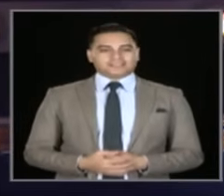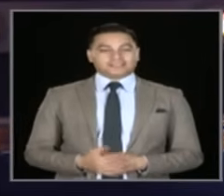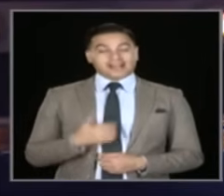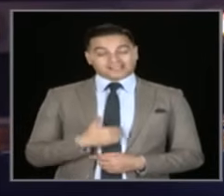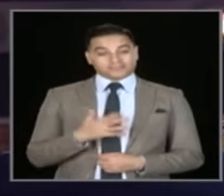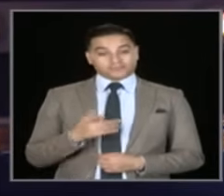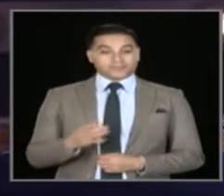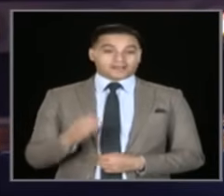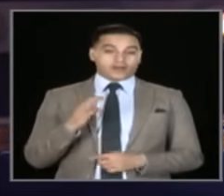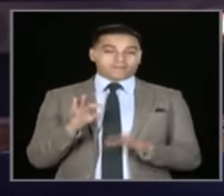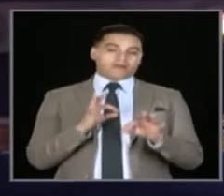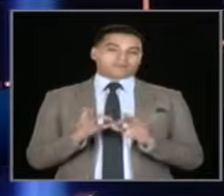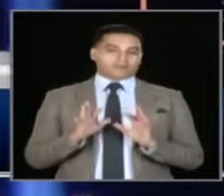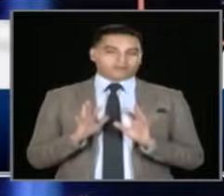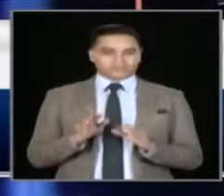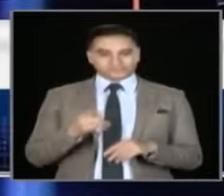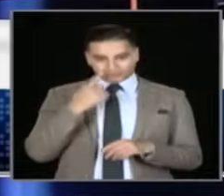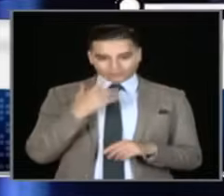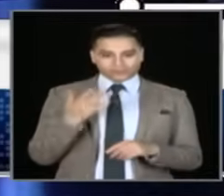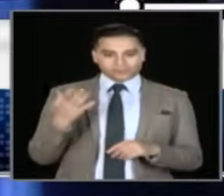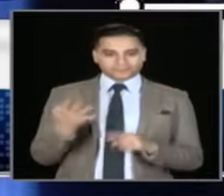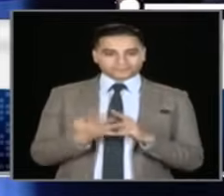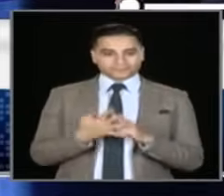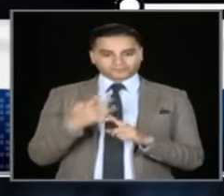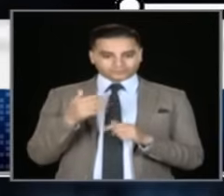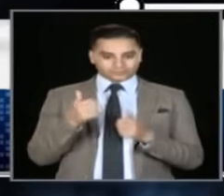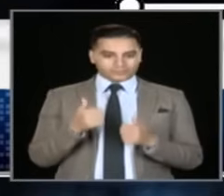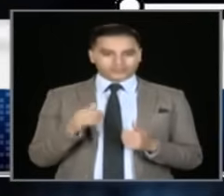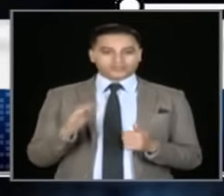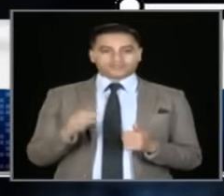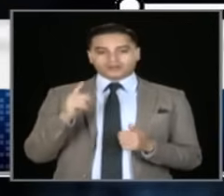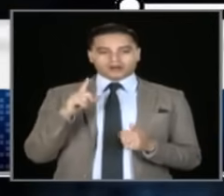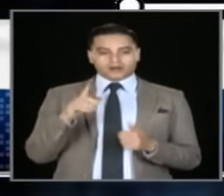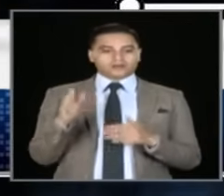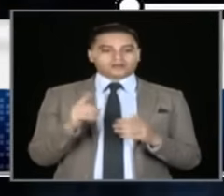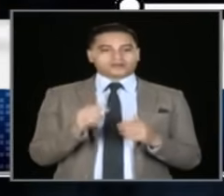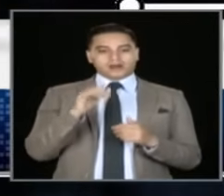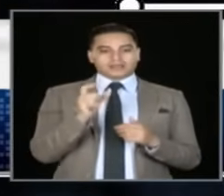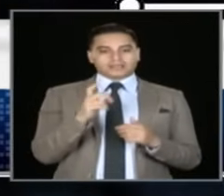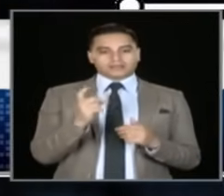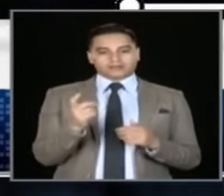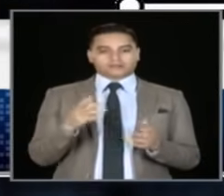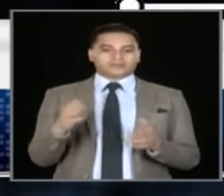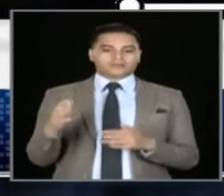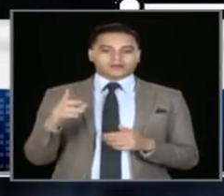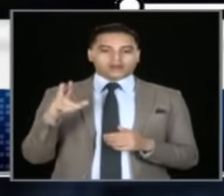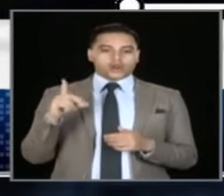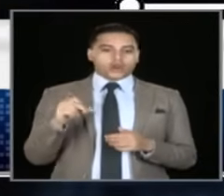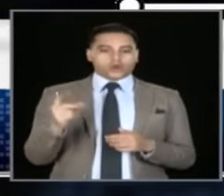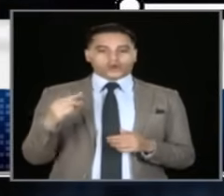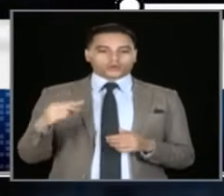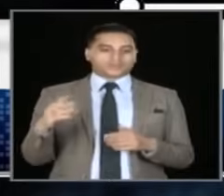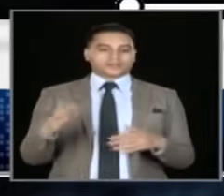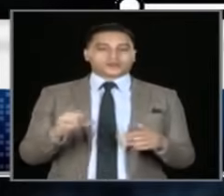أعتقد ممكن تجاوبوا في الاختيارات، خلينا نشوف. 4 اختيارات: تشارل بودلير، راينر